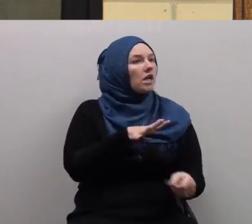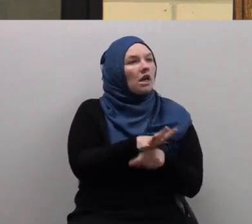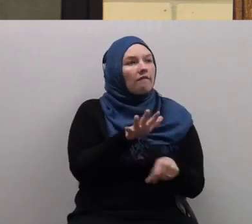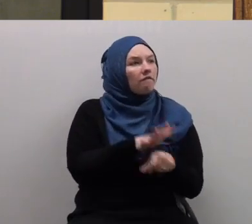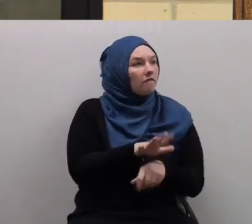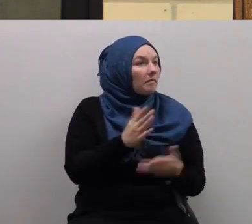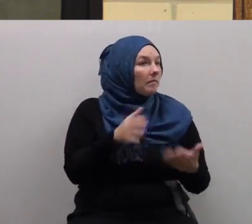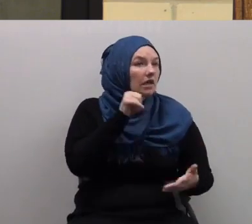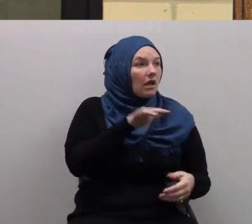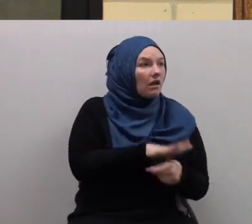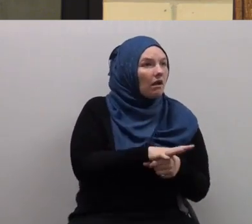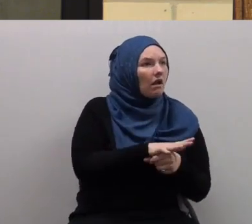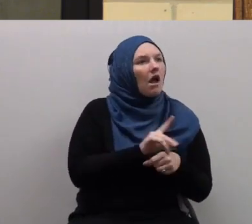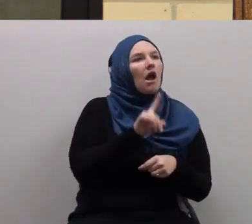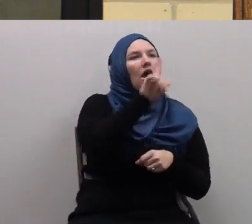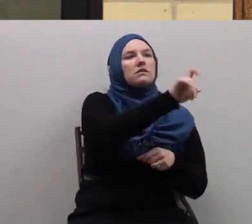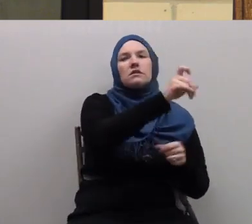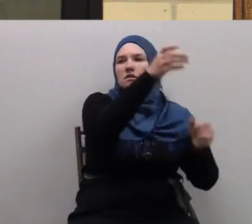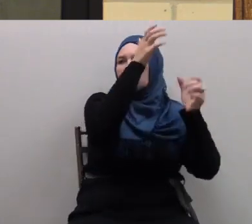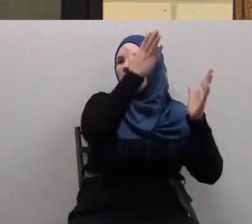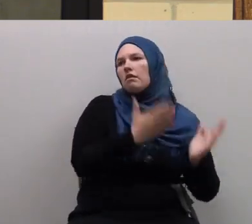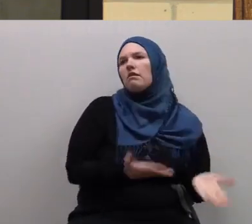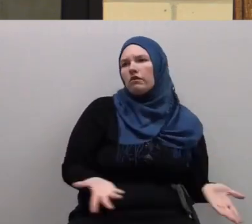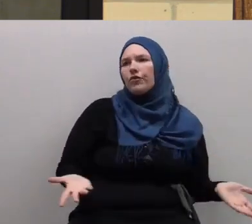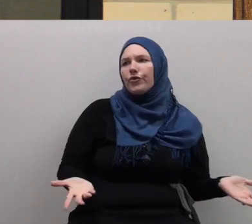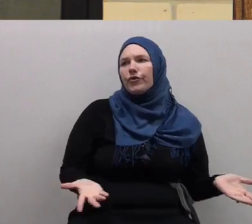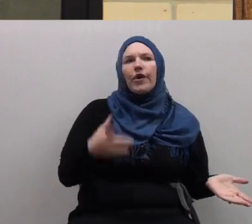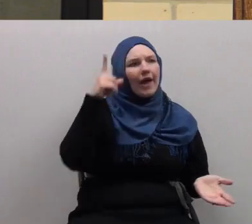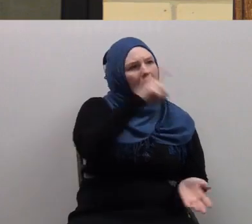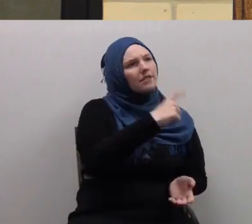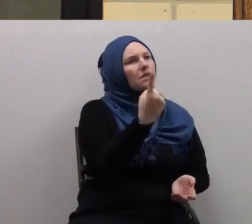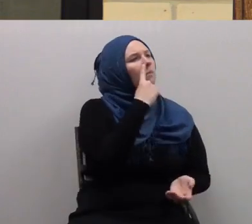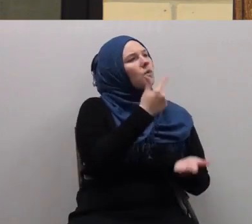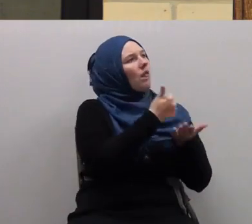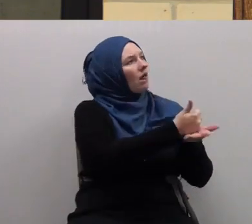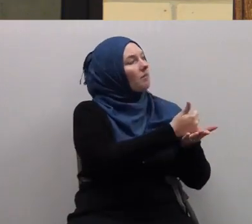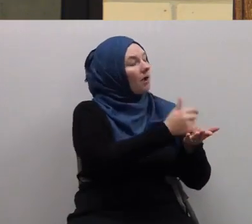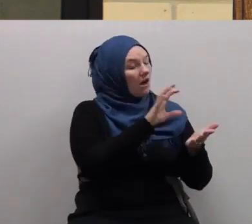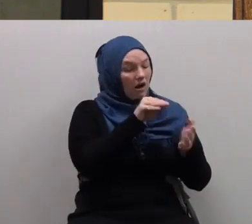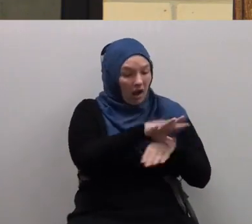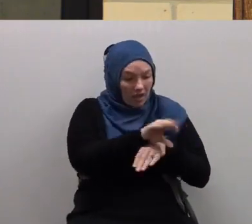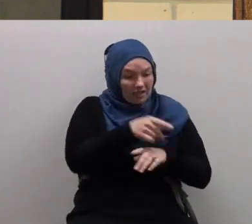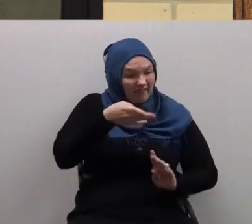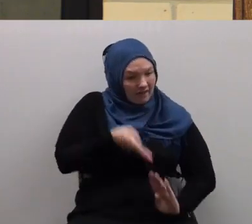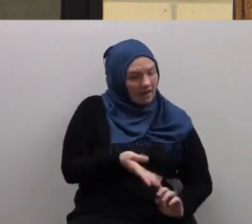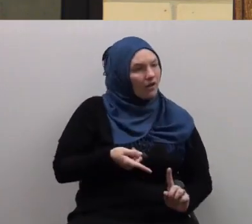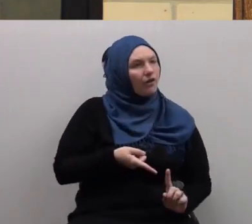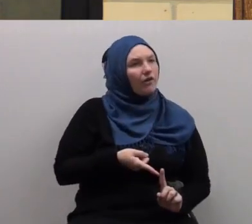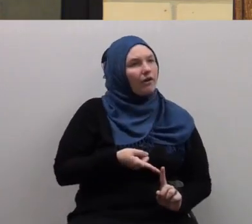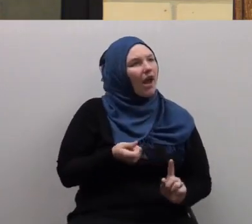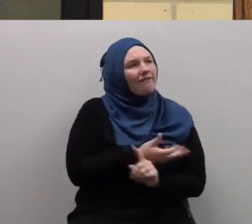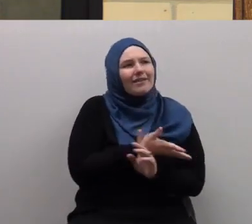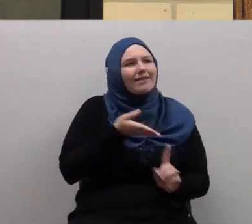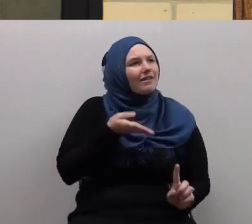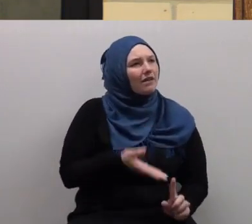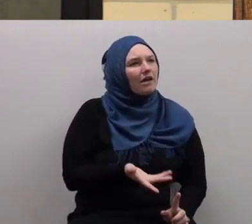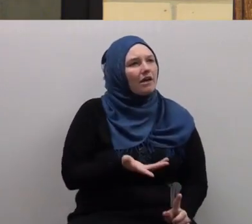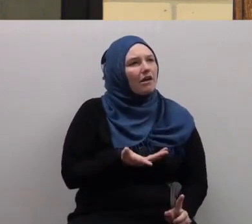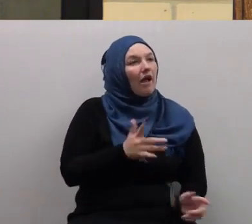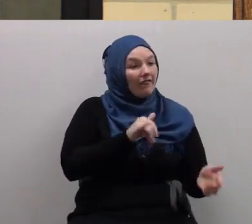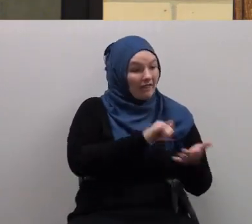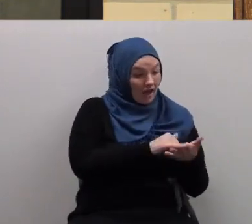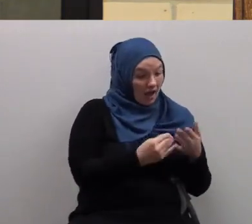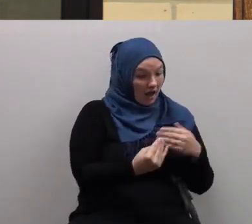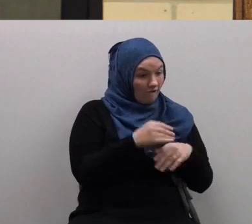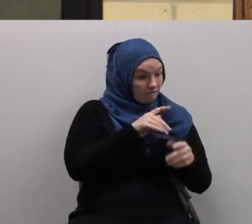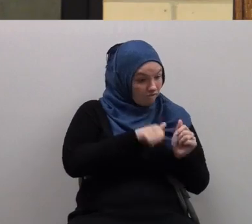look, ask a scholar. فَاسْأَلُوا أَهْلَ الذِّكْرِ إِن كُنْتُمْ لَا تَعْلَمُونَ. Ask the